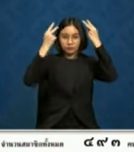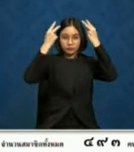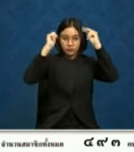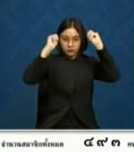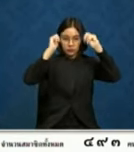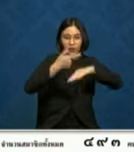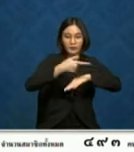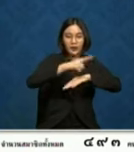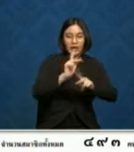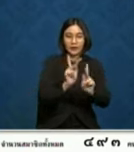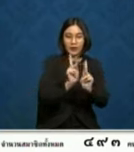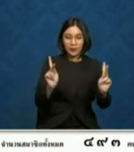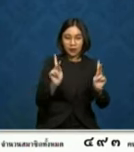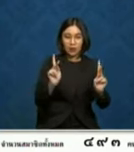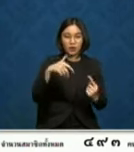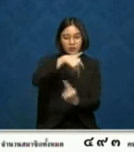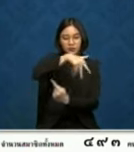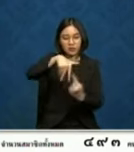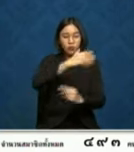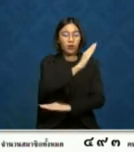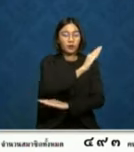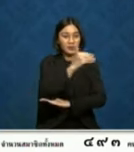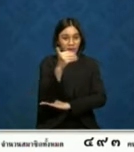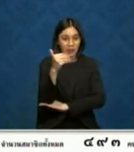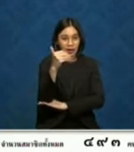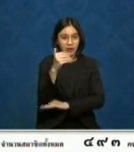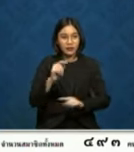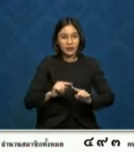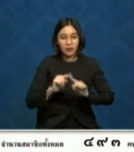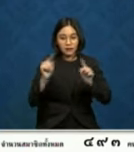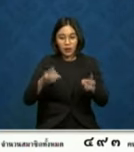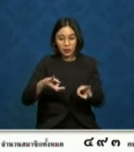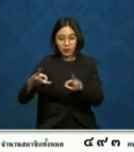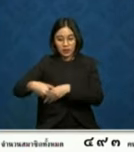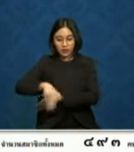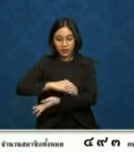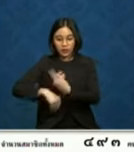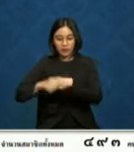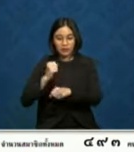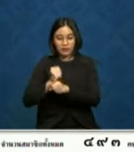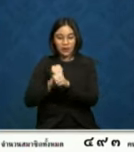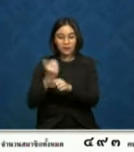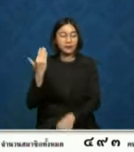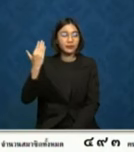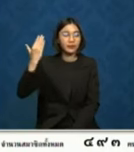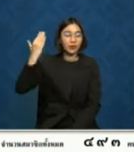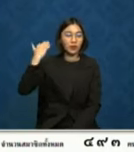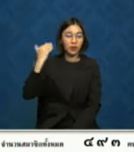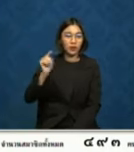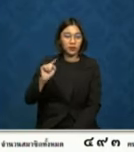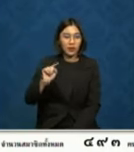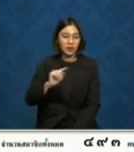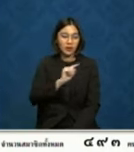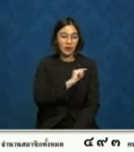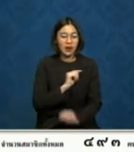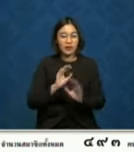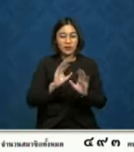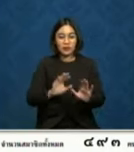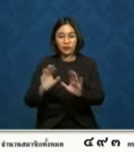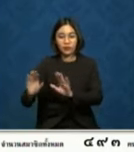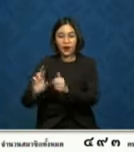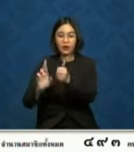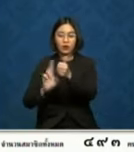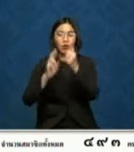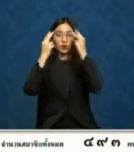ประธานคณะกรรมการสิ่งแวดล้อมแห่งชาติแต่ดโดยวิธีการปฏิบัติเท่าที่ผ่านมาโดยตลอดเนี่ยก็จะมอบหมายให้รอง